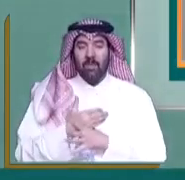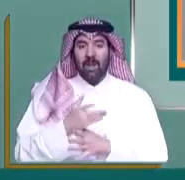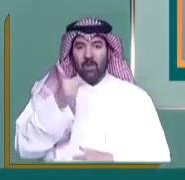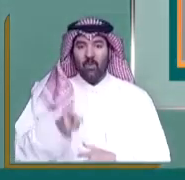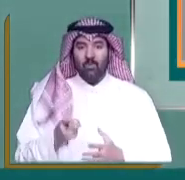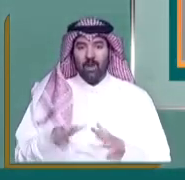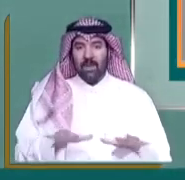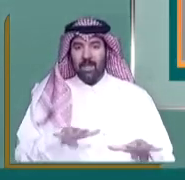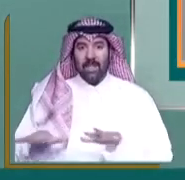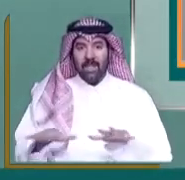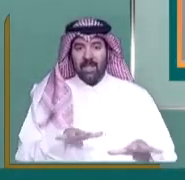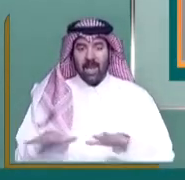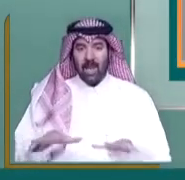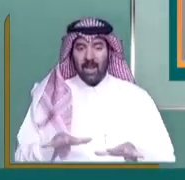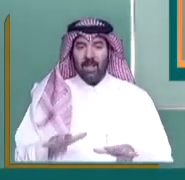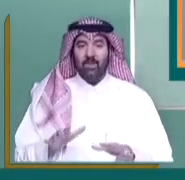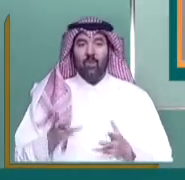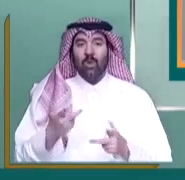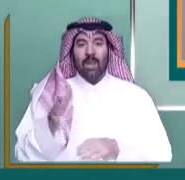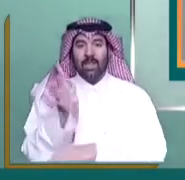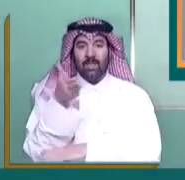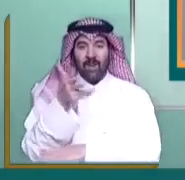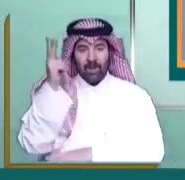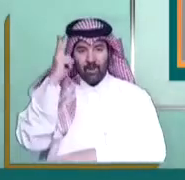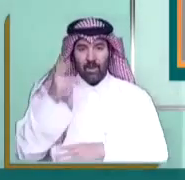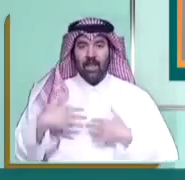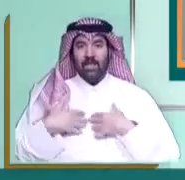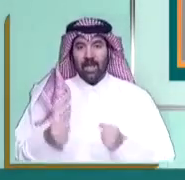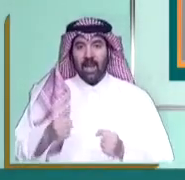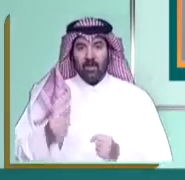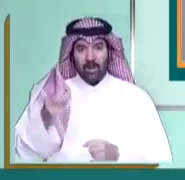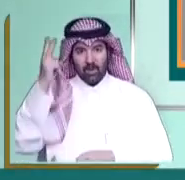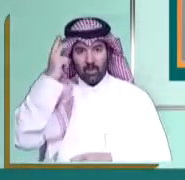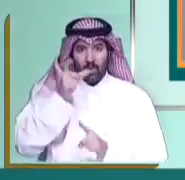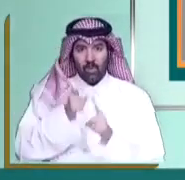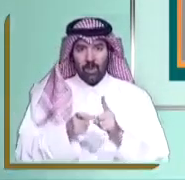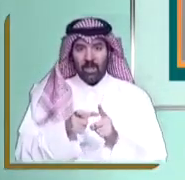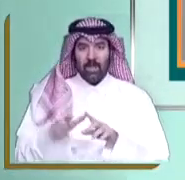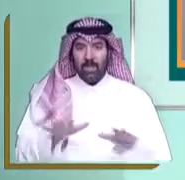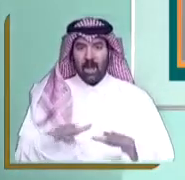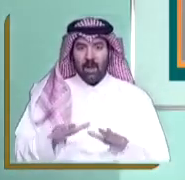وسفارة المملكة تعلن سلامة المواطنين السعوديين بعد الزلزال المدمر.